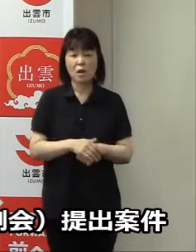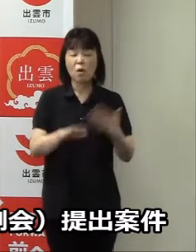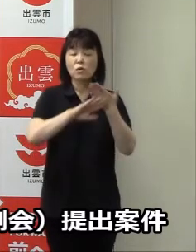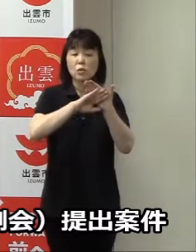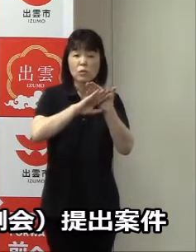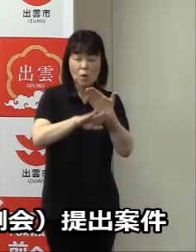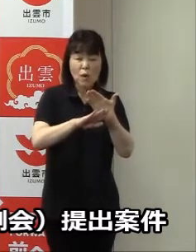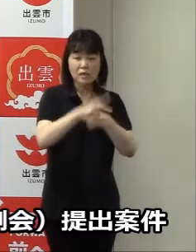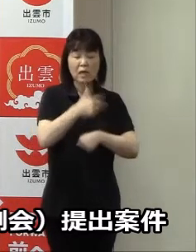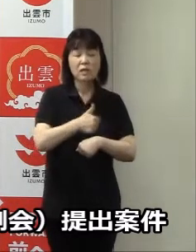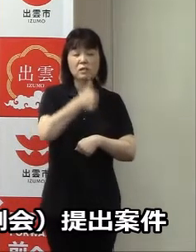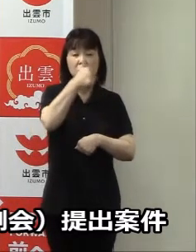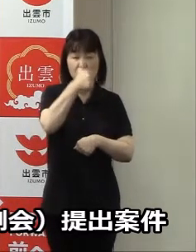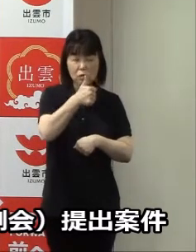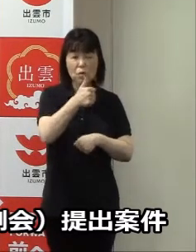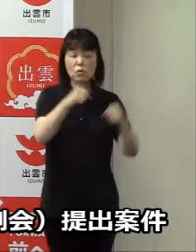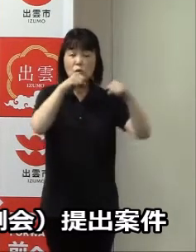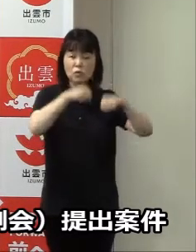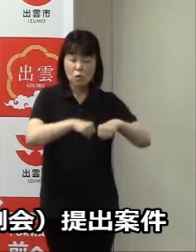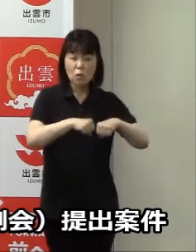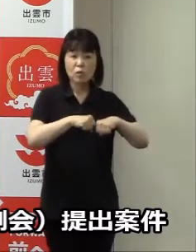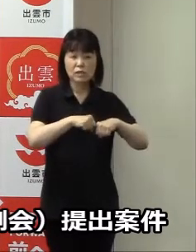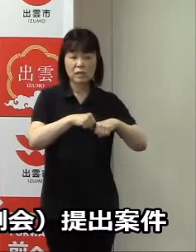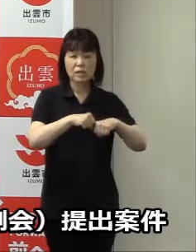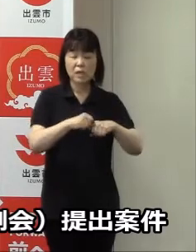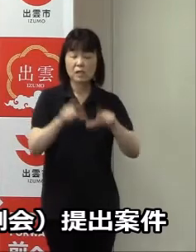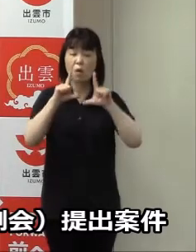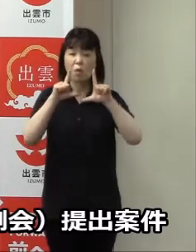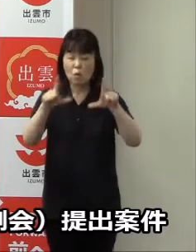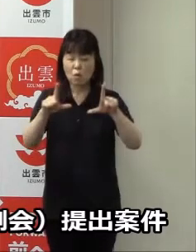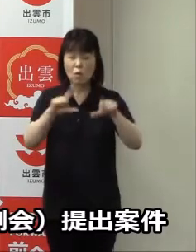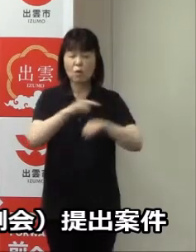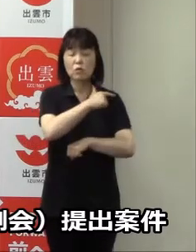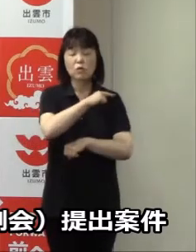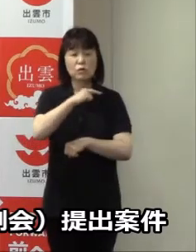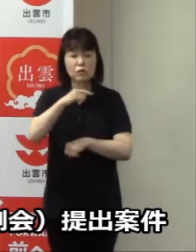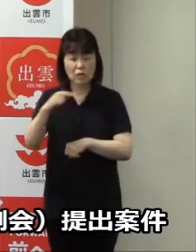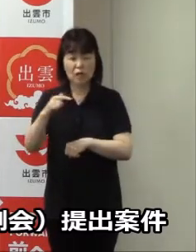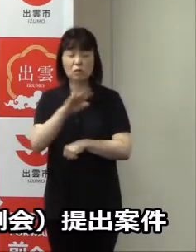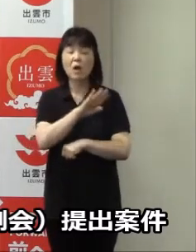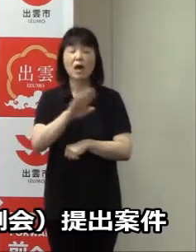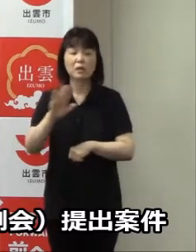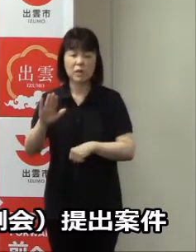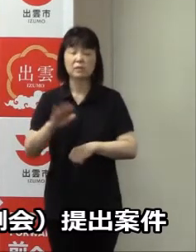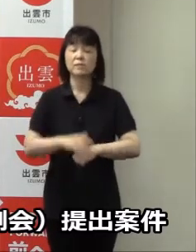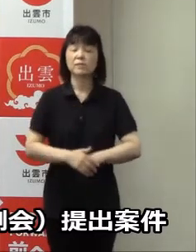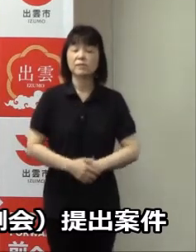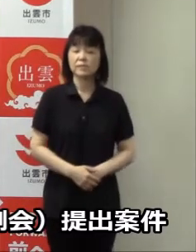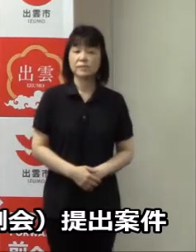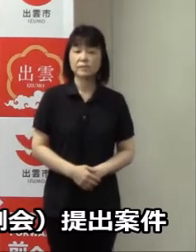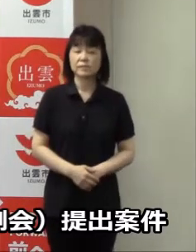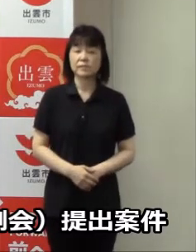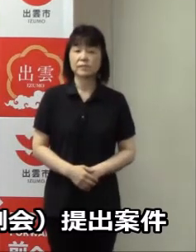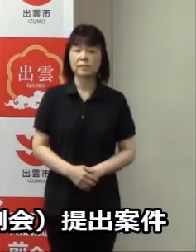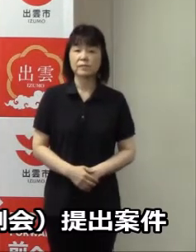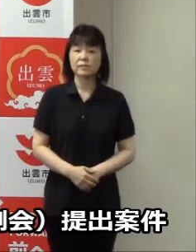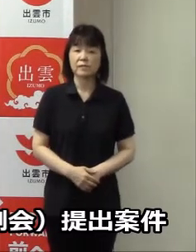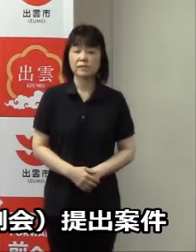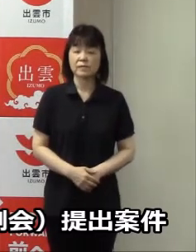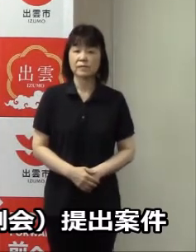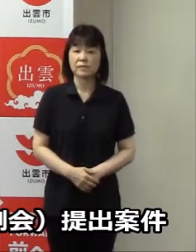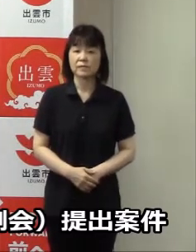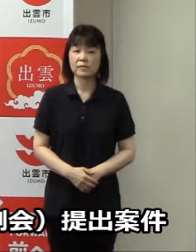承認が1件と専決処分の報告3件、その他が11件の報告等になっております。